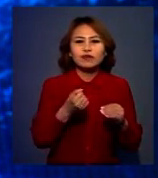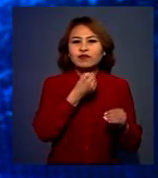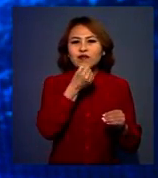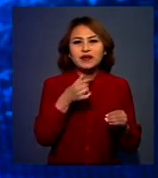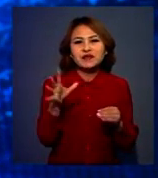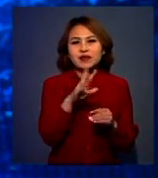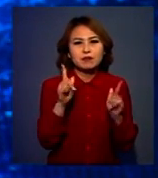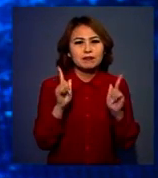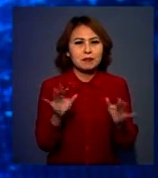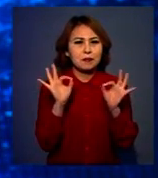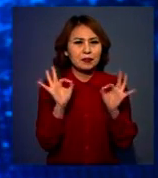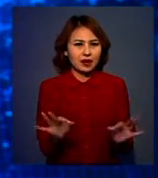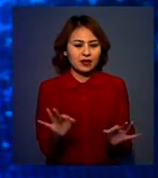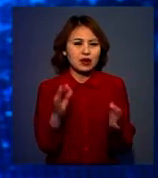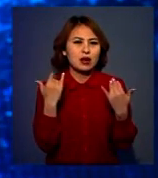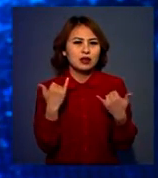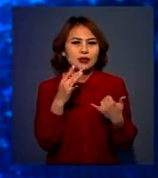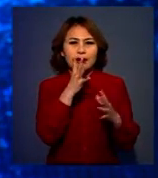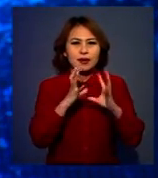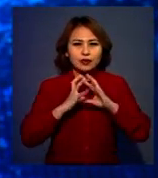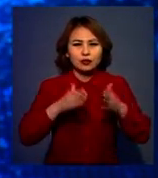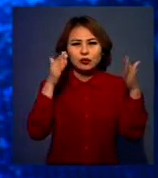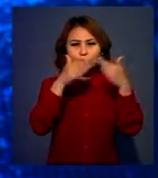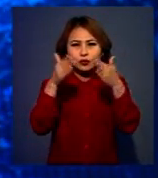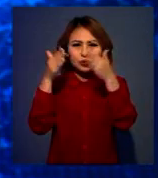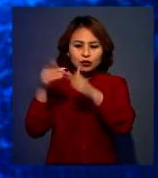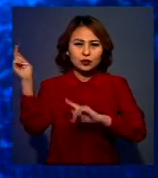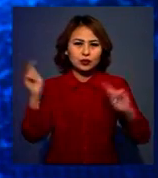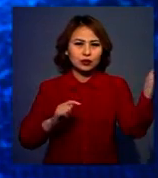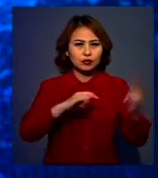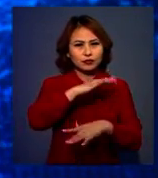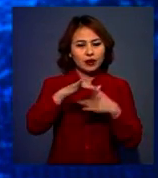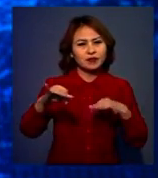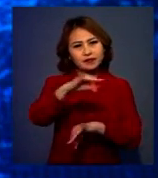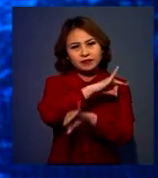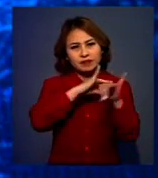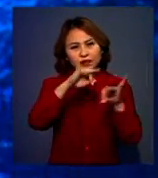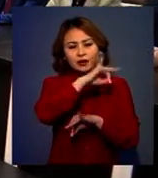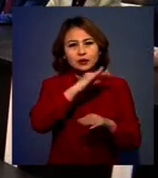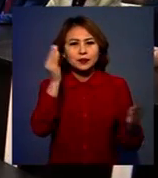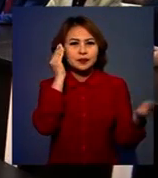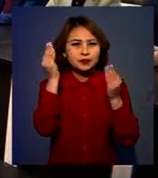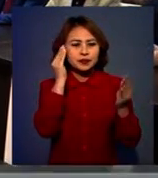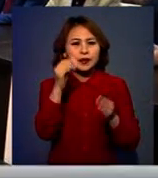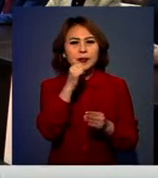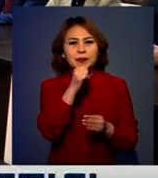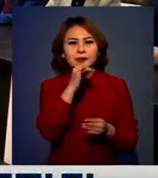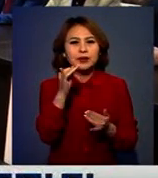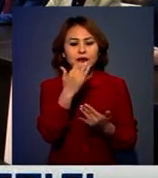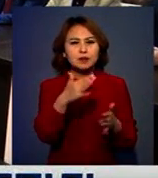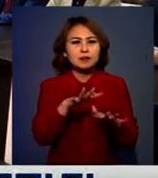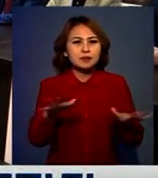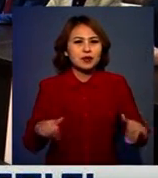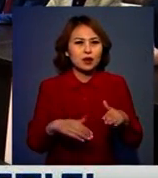ауыздан дұрыс шешім деп бағалады. Себебі қазір әлемнің түкпір-түкпірінде дүрдараздық орын алып сын қатерлер туындап отыр. Сондықтан елді